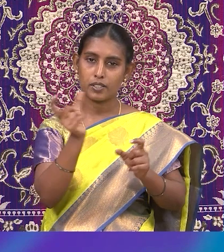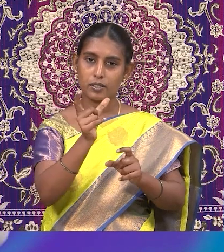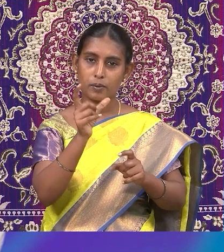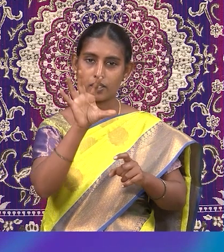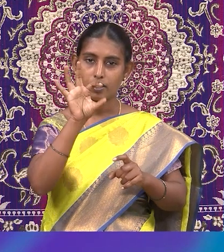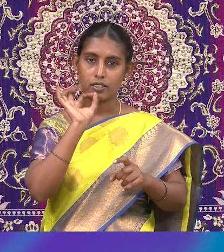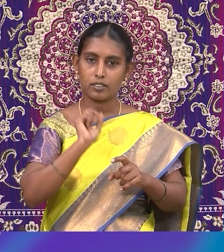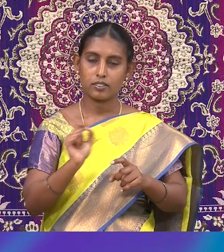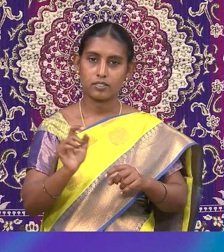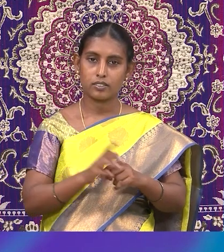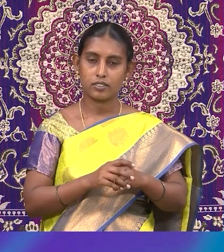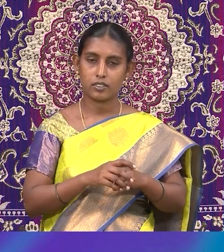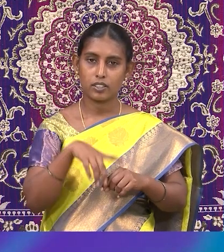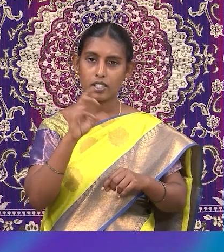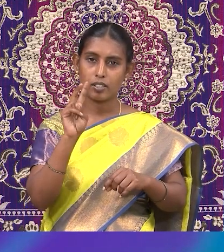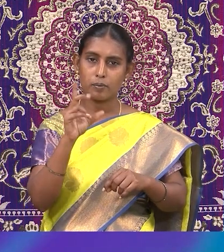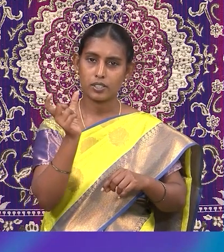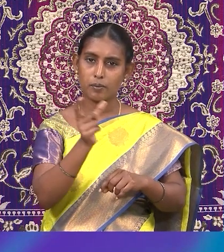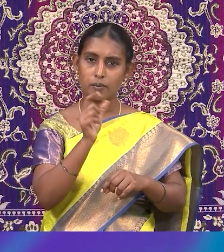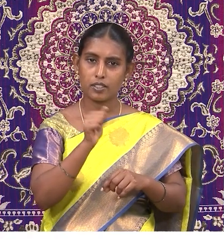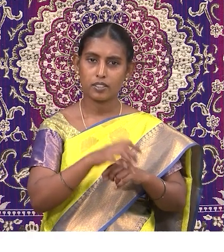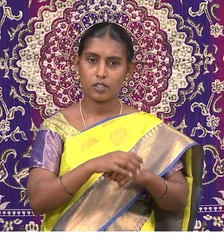சமன்பாட்டிலேருந்து எழுதுவீங்க. கொடுக்கப்பட்ட சமன்பாடு என்ன,